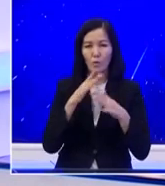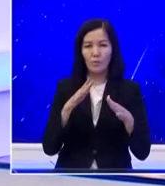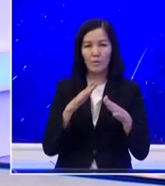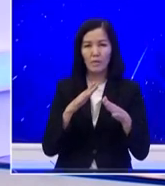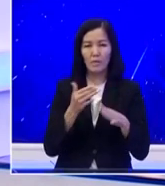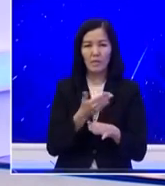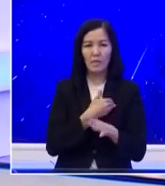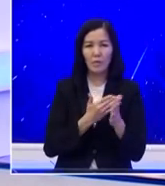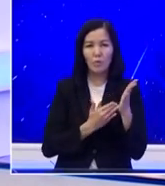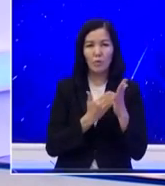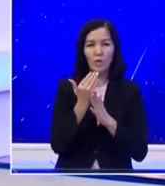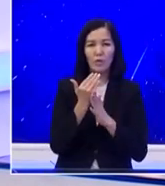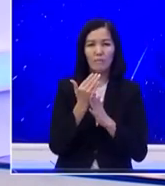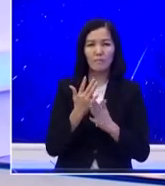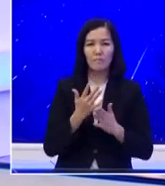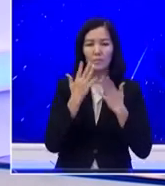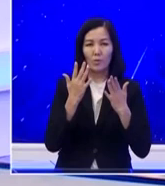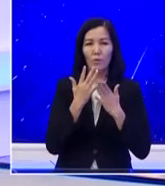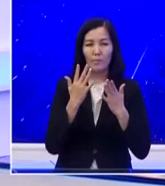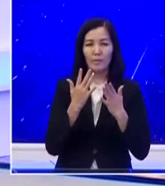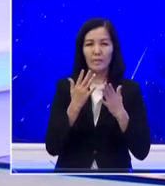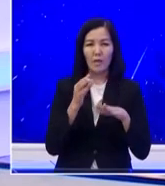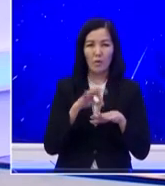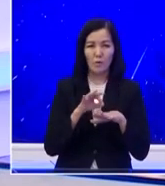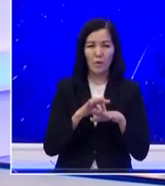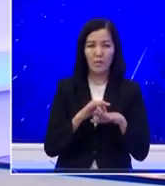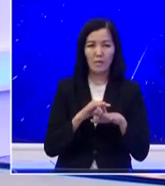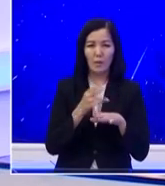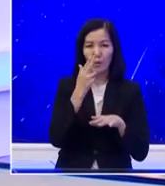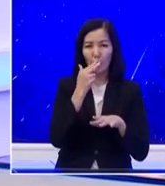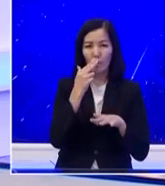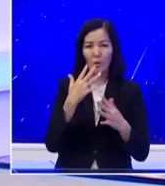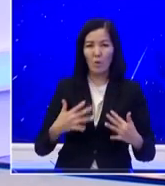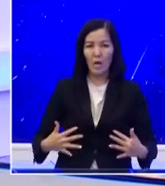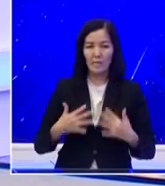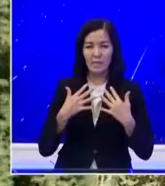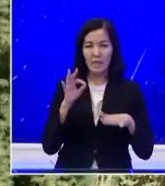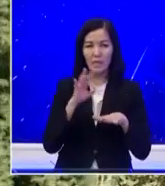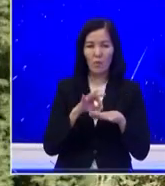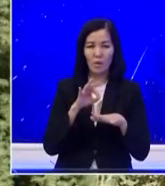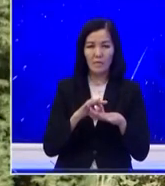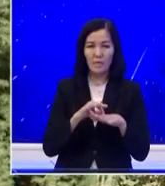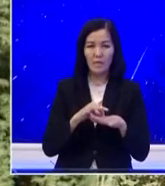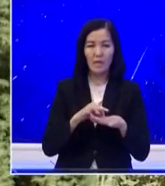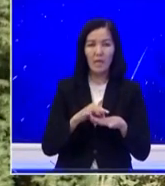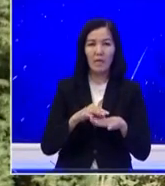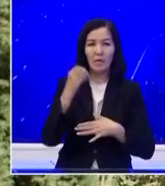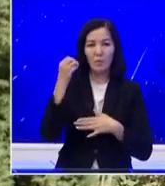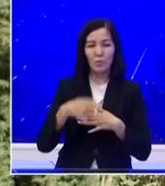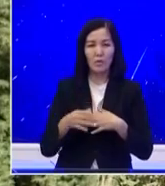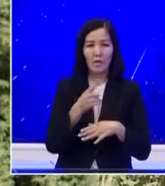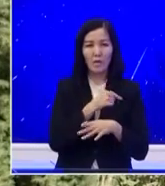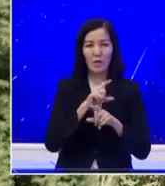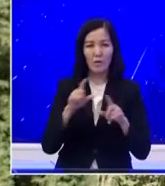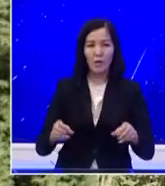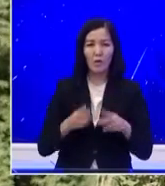басым көпшілігінің қызуы көтеріліп, өкпесі қабынған, тұмау асқынған науқастар. Облыс орталығындағы ауруханалар қауіпсіздік